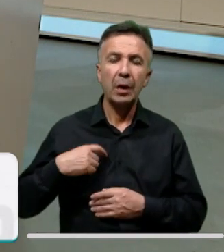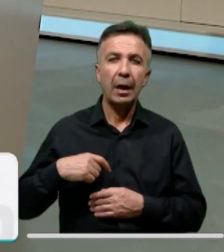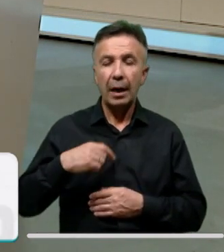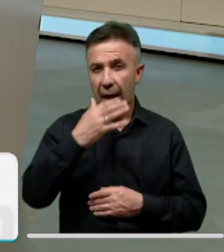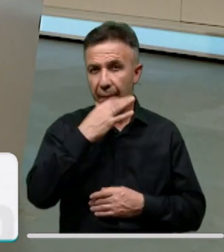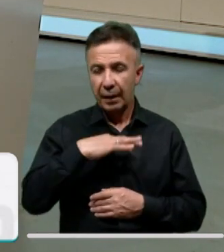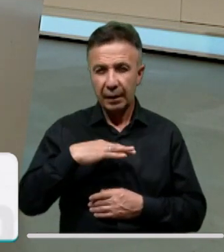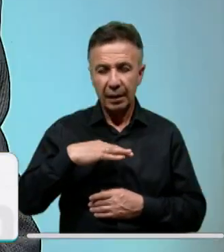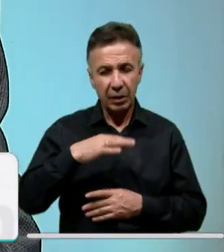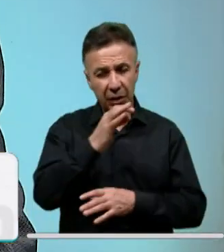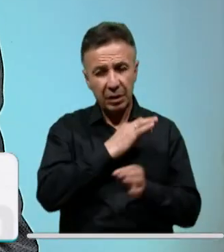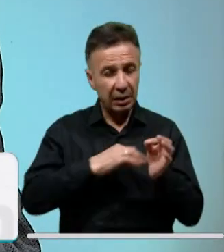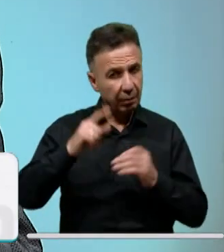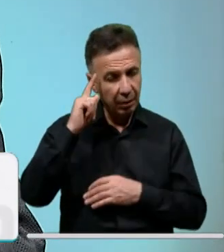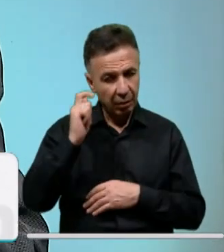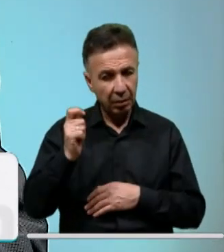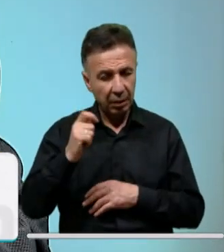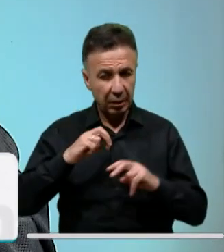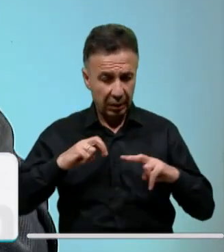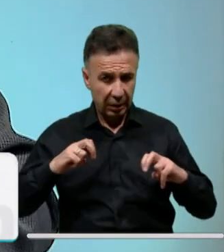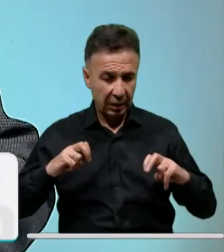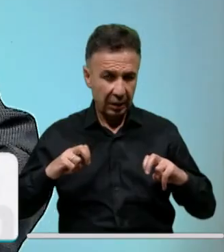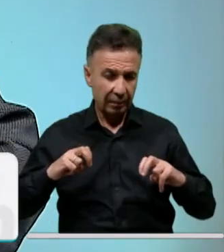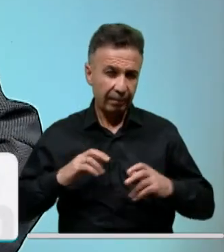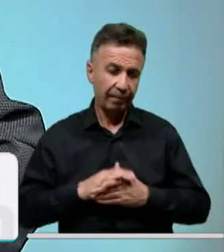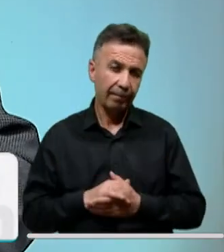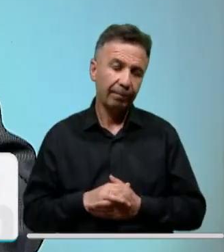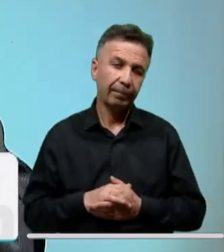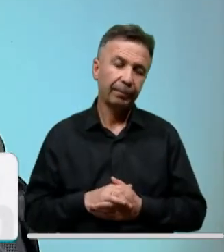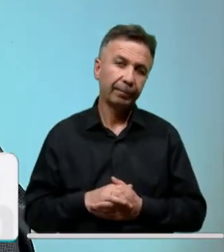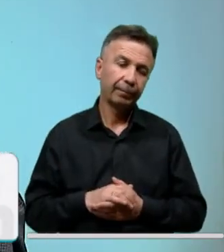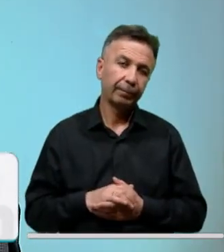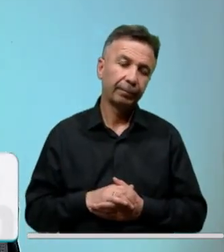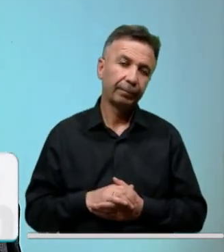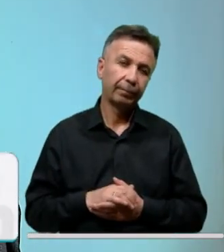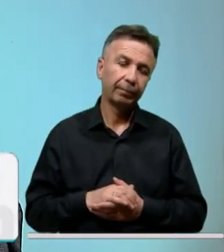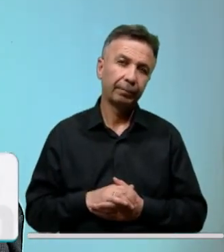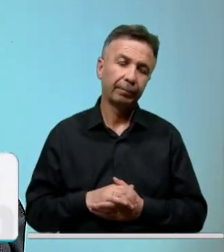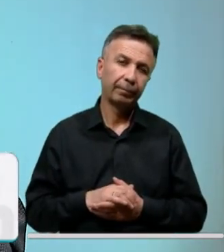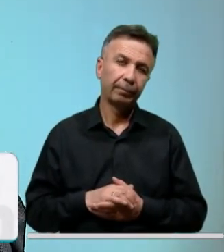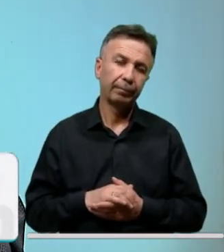sistemine müracaat ederken biraz daha detaya gireyim siz de sorduğunuza göre. Estağfurullah hocam, buyurun.